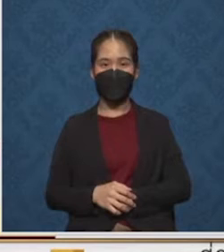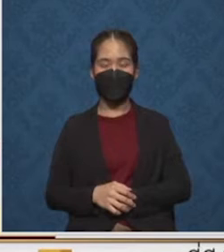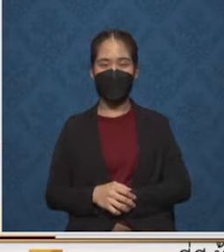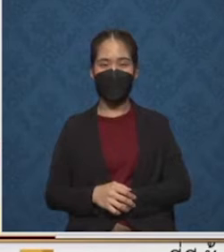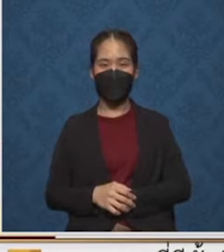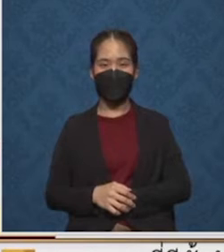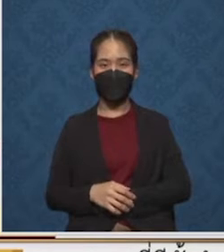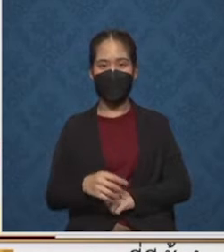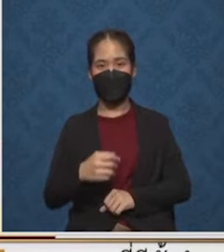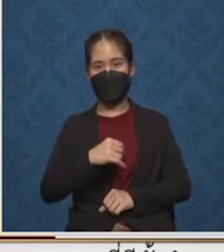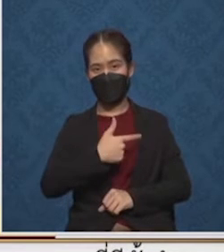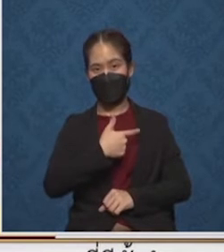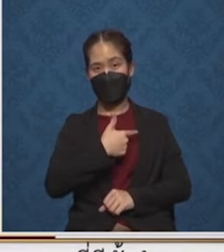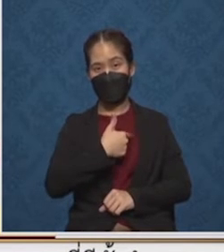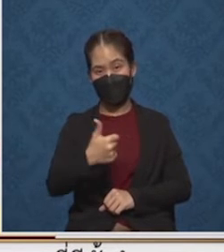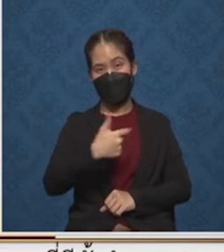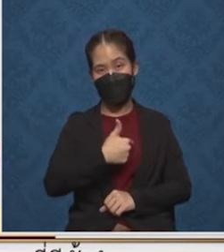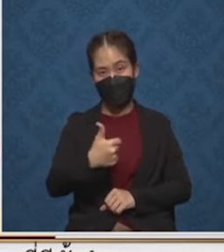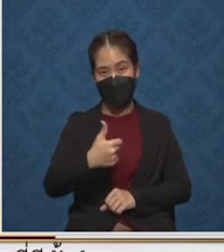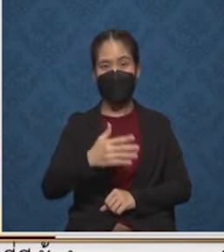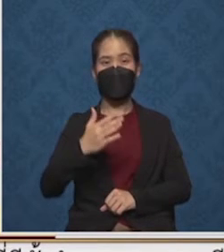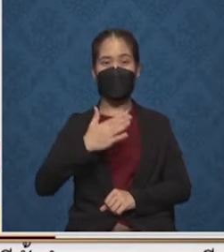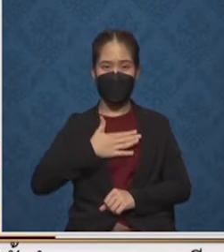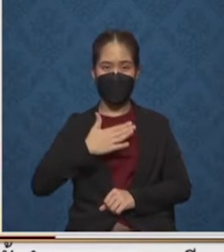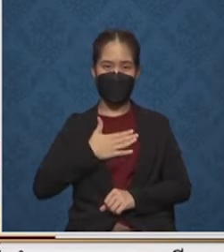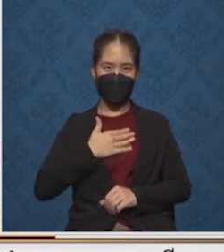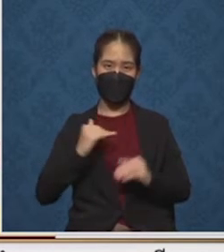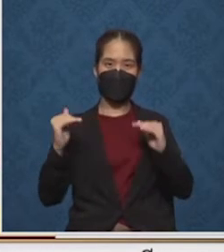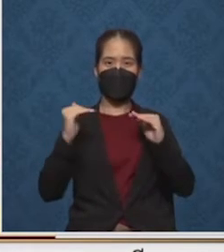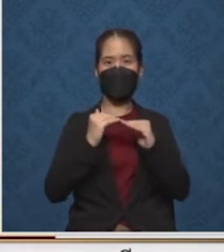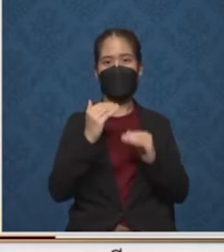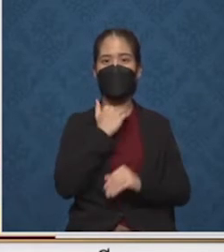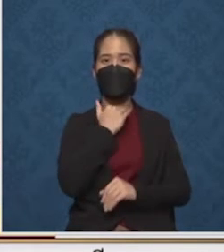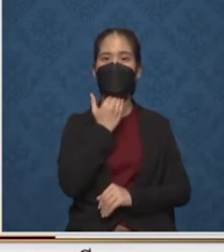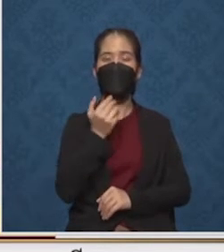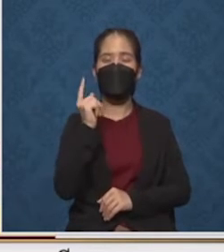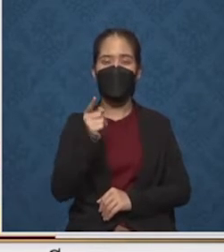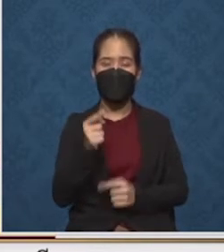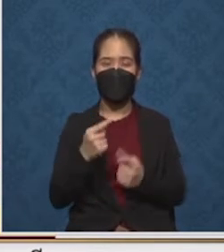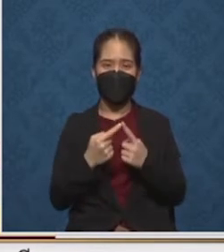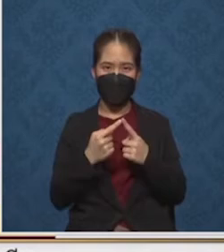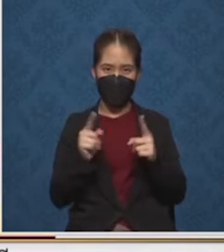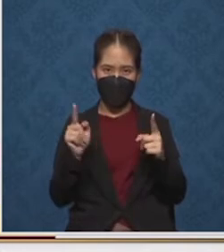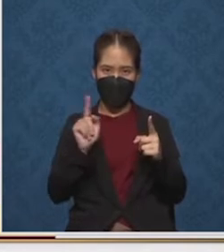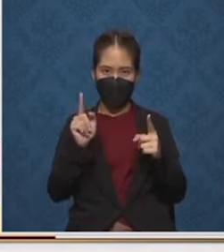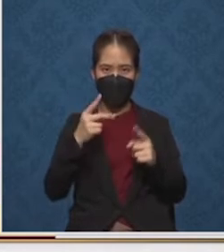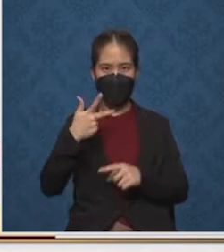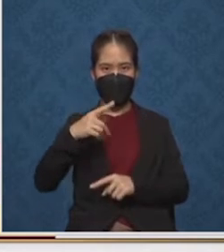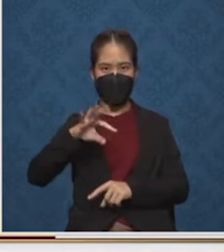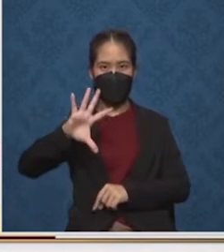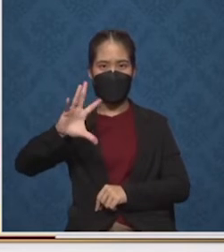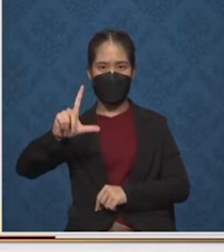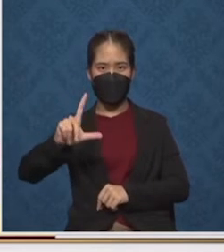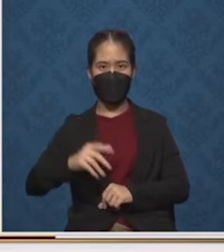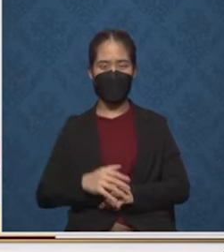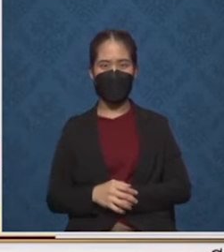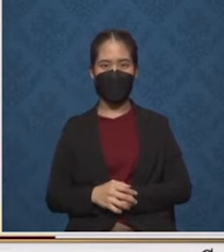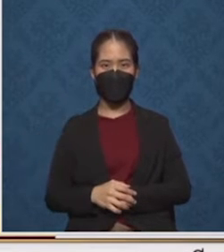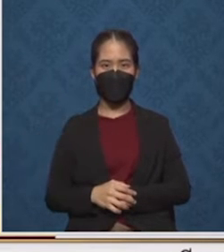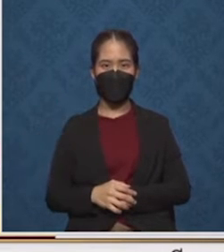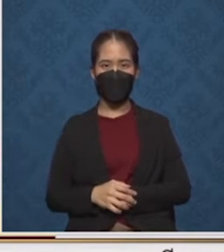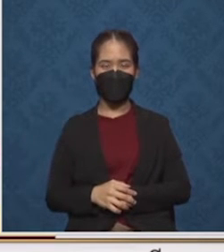ถ้าคุณอาจจะมั่นใจว่ายังไงฉันมีเสียงแน่แต่อันนี้ป.ป.ช.ครับ